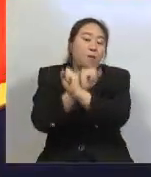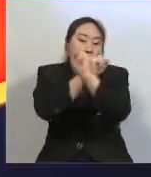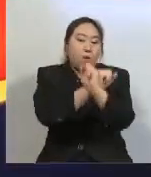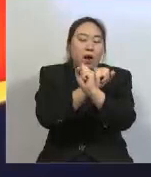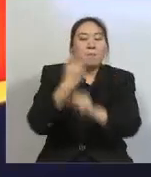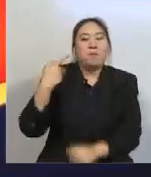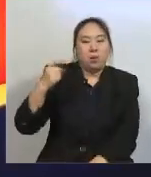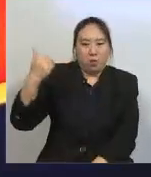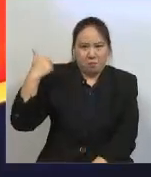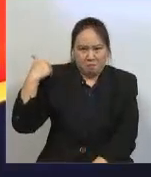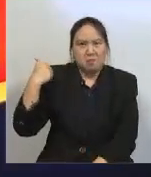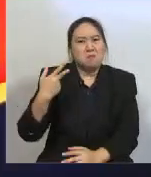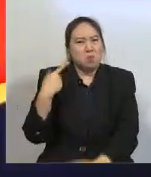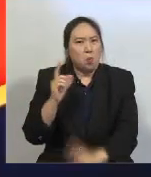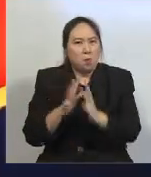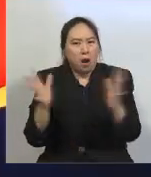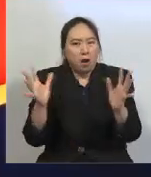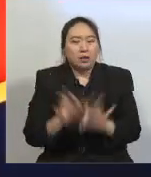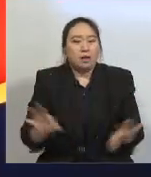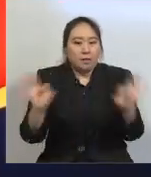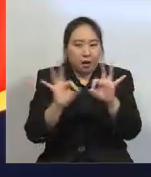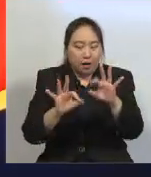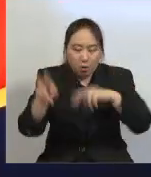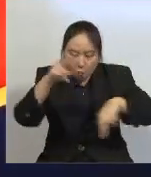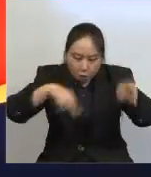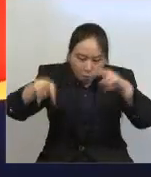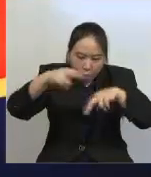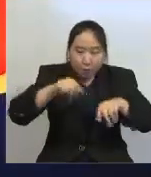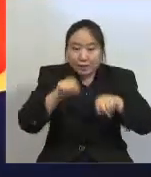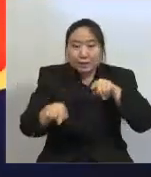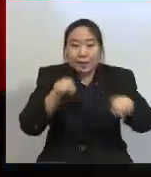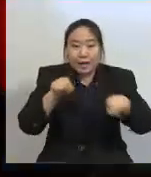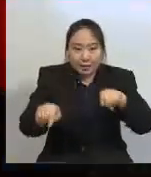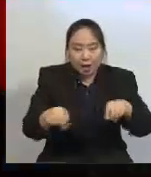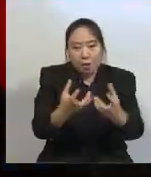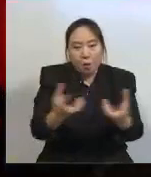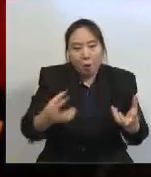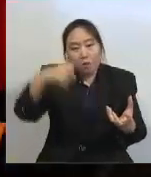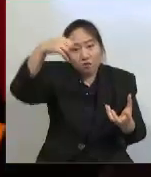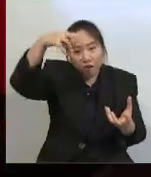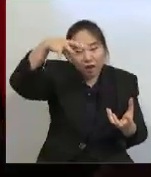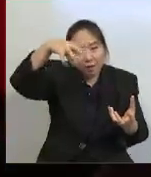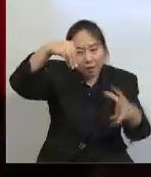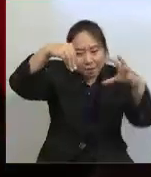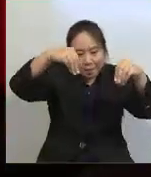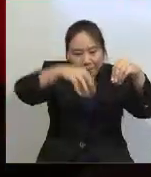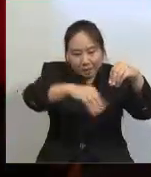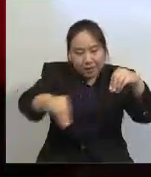ประโยชน์เป็นอย่างมากโดยเฉพาะเรื่องของการควบคุมสั่งการเปิดปิดอุปกรณ์ไฟฟ้าภายในบ้าน